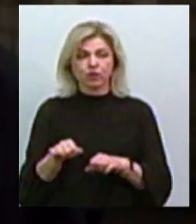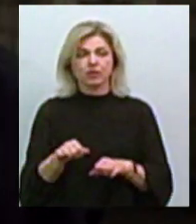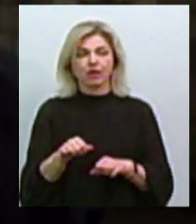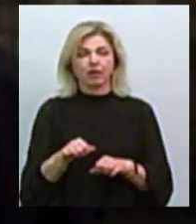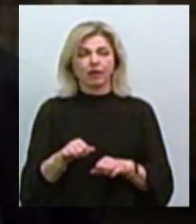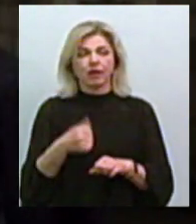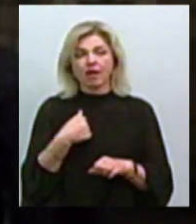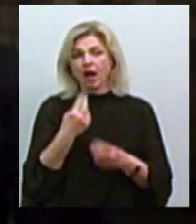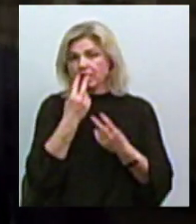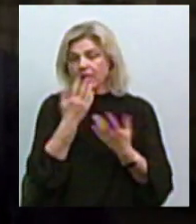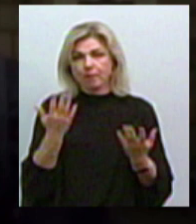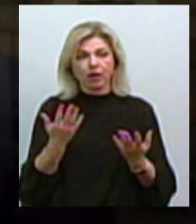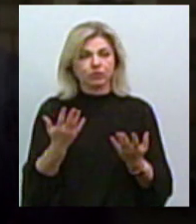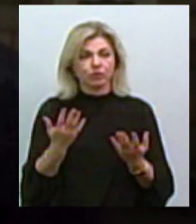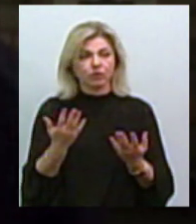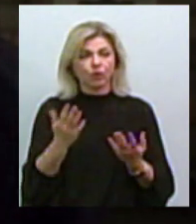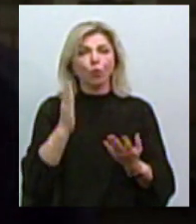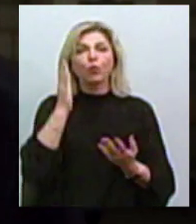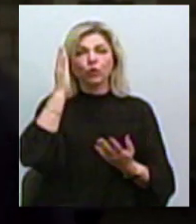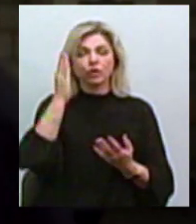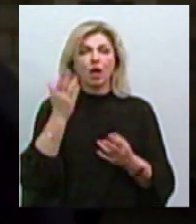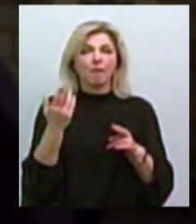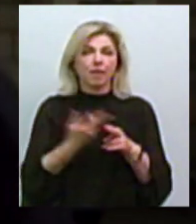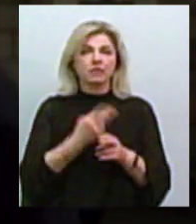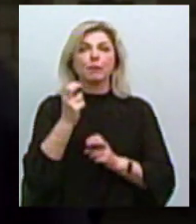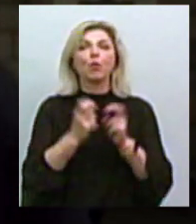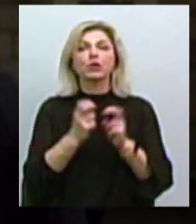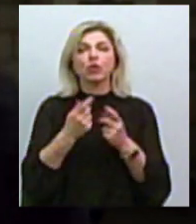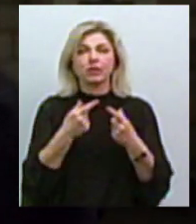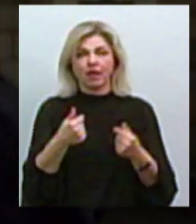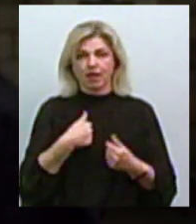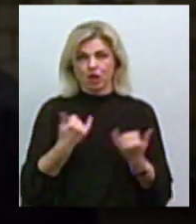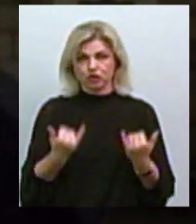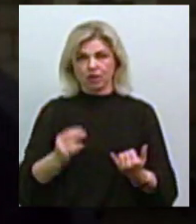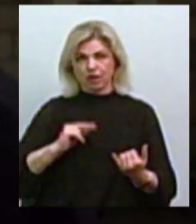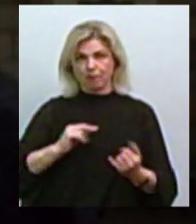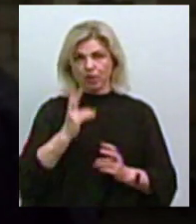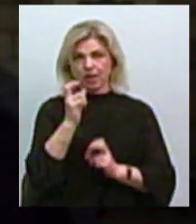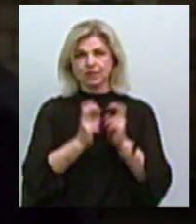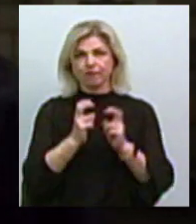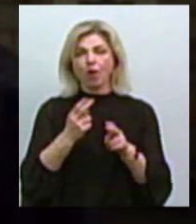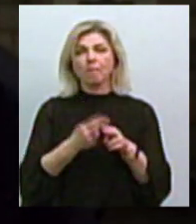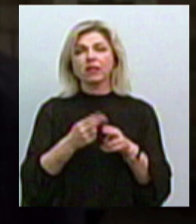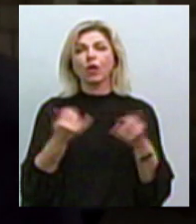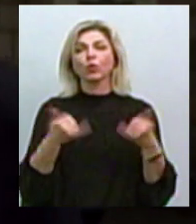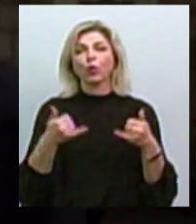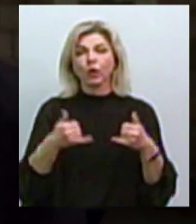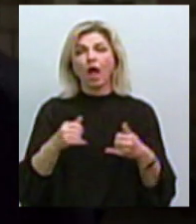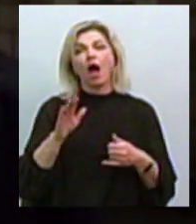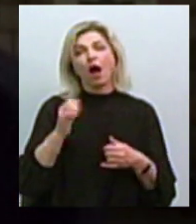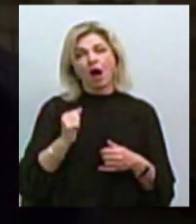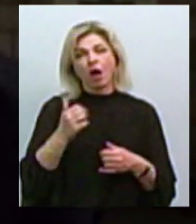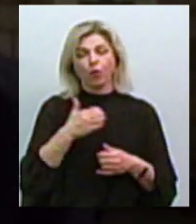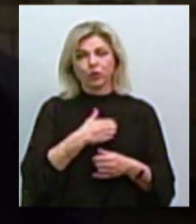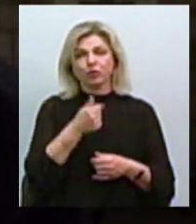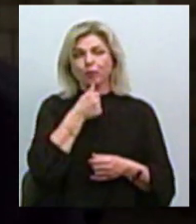предоставлять. Я не бачу якогось дальнішого будущого, якоїсь промисловості, де я працюю, чесно, на заводі металургічному, а хочу спробувати себе